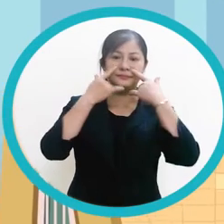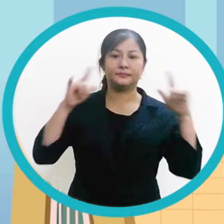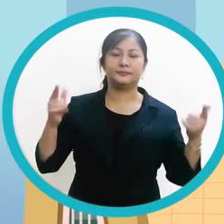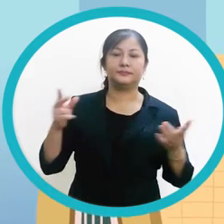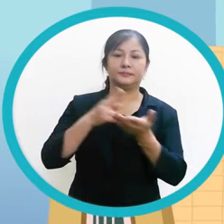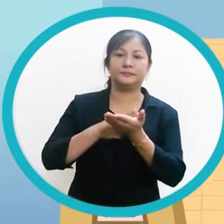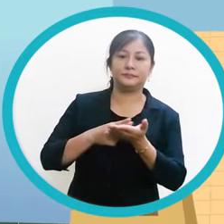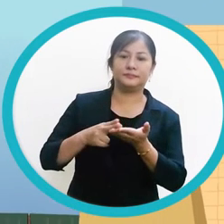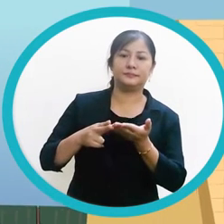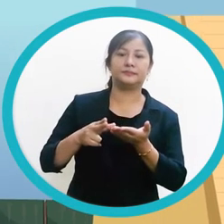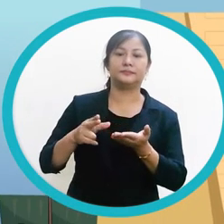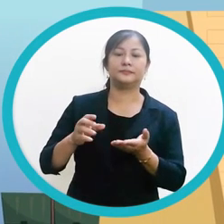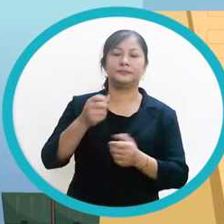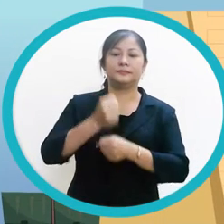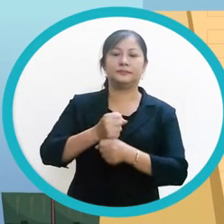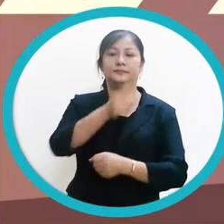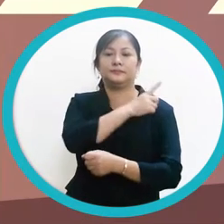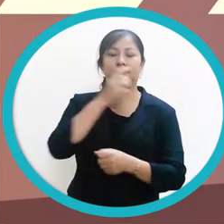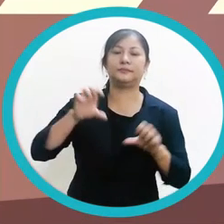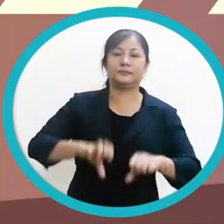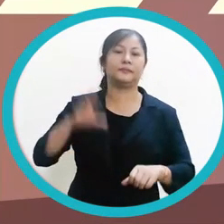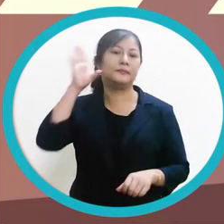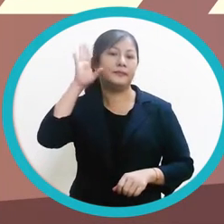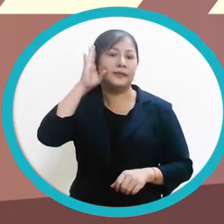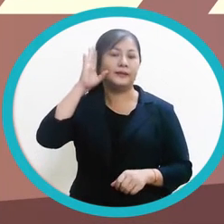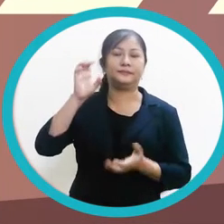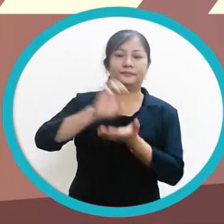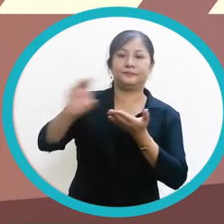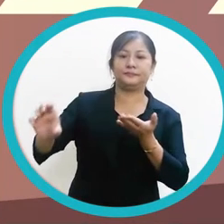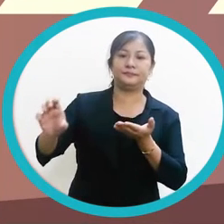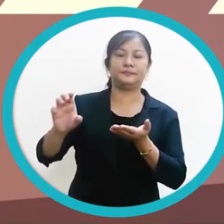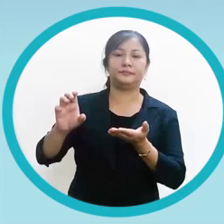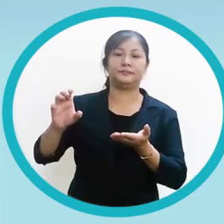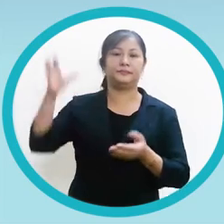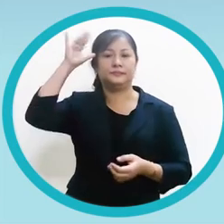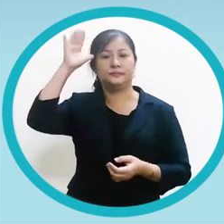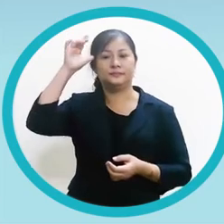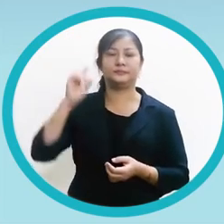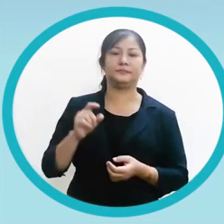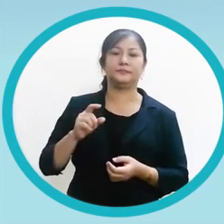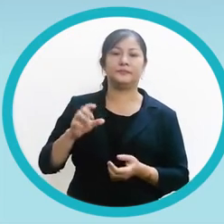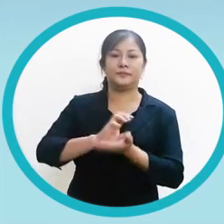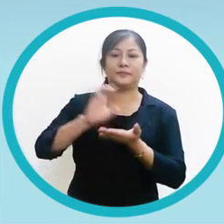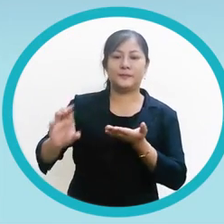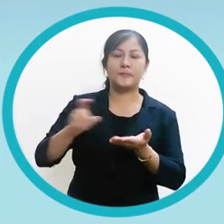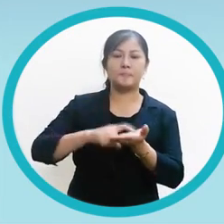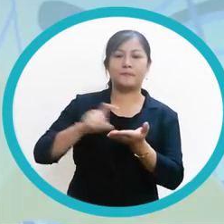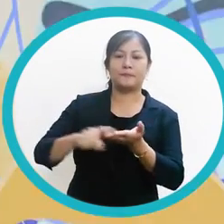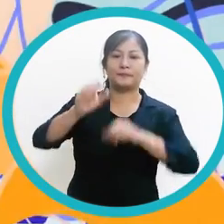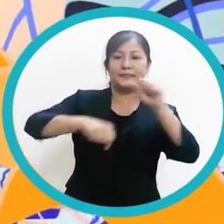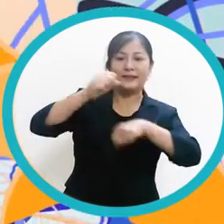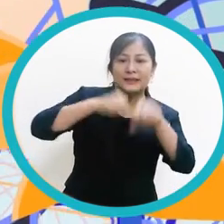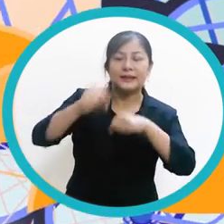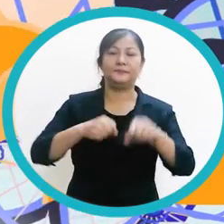Nam, chàng trai trẻ, đang có kế hoạch khởi nghiệp tại Đà Nẵng với dự án Green Bike for a Green City, một dự án cho thuê xe đạp tại